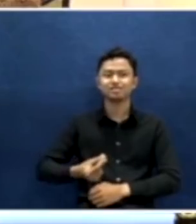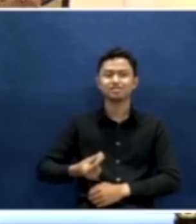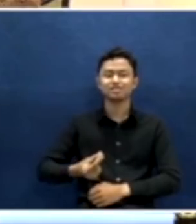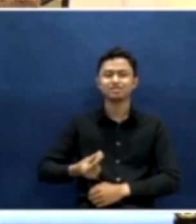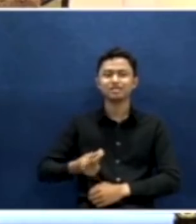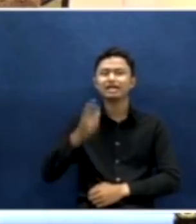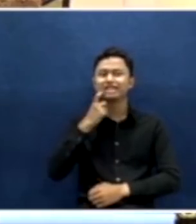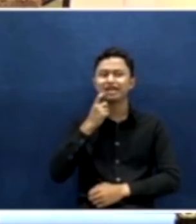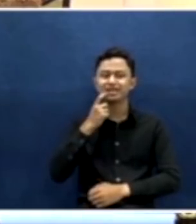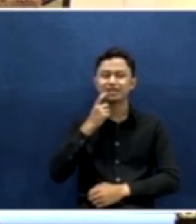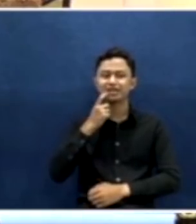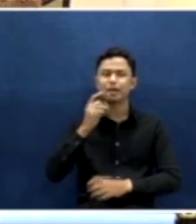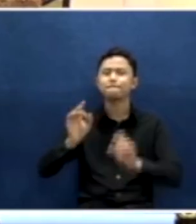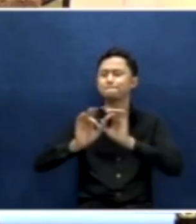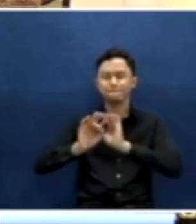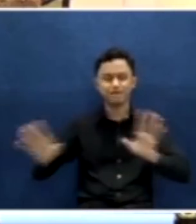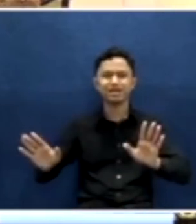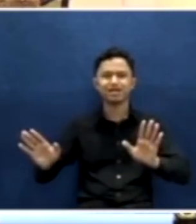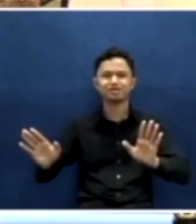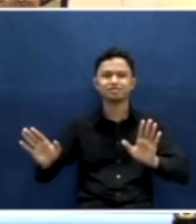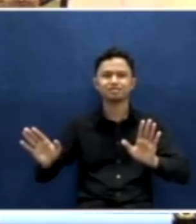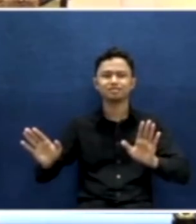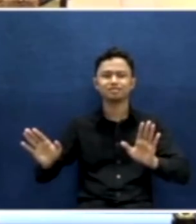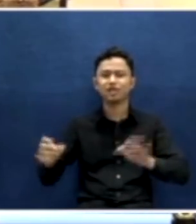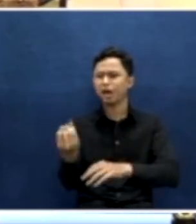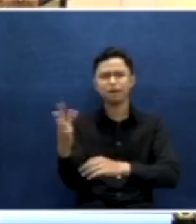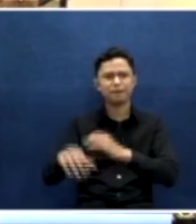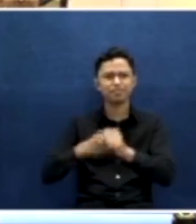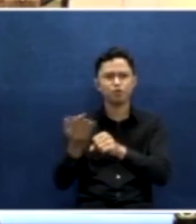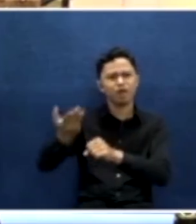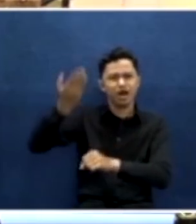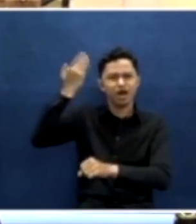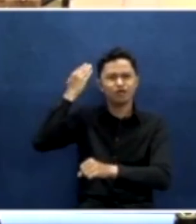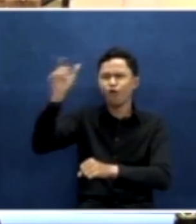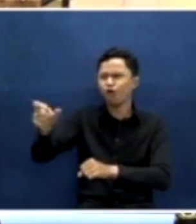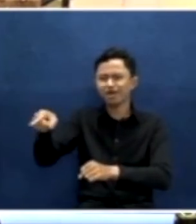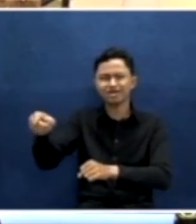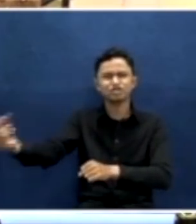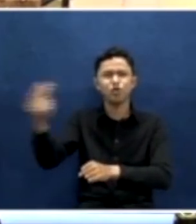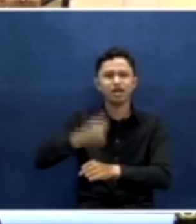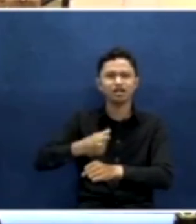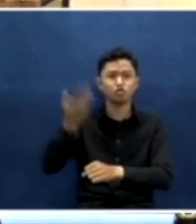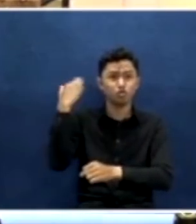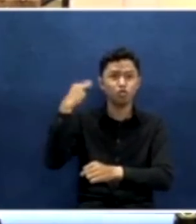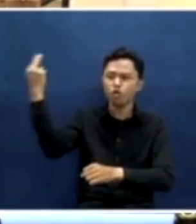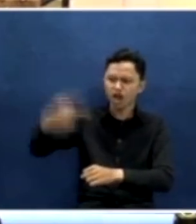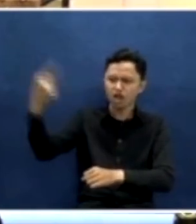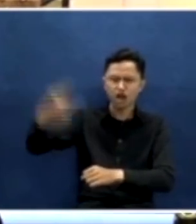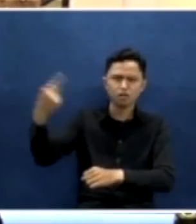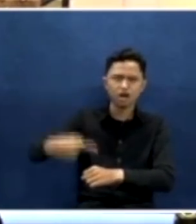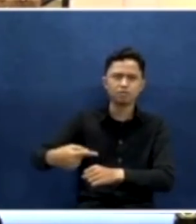dipakai ketika berdagang betul-betul sate dan beda betul dengan beberapa tahun yang lalu sampai Hasan al-bashri itu kagum